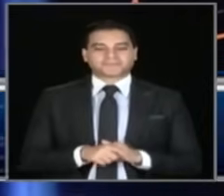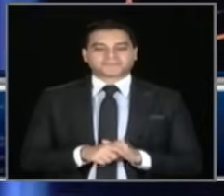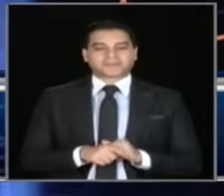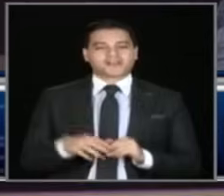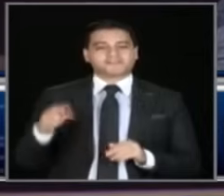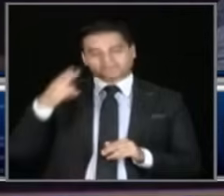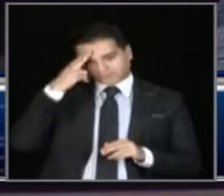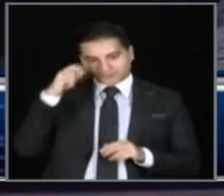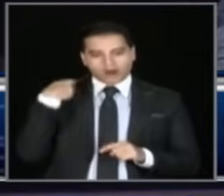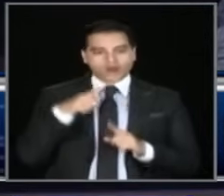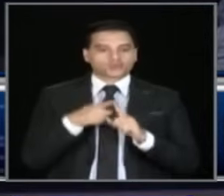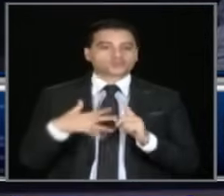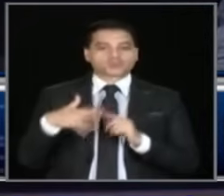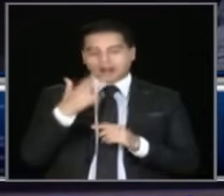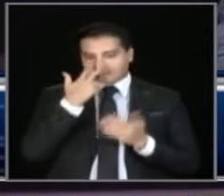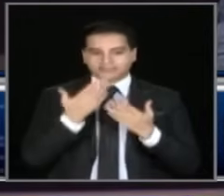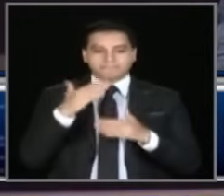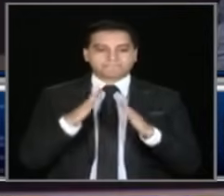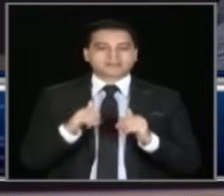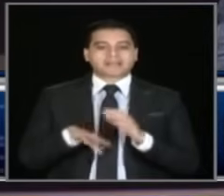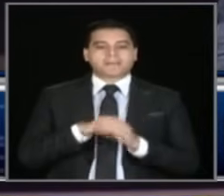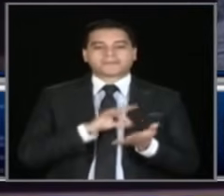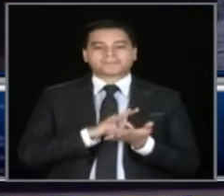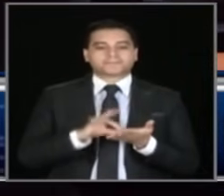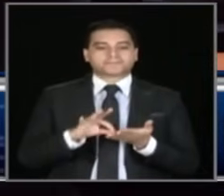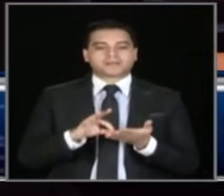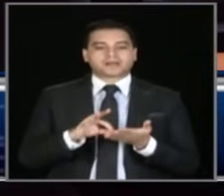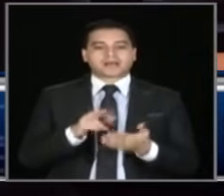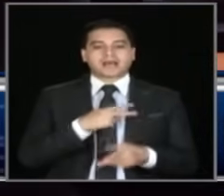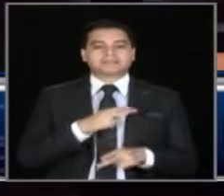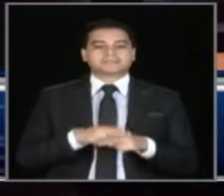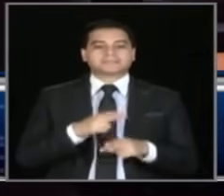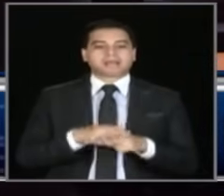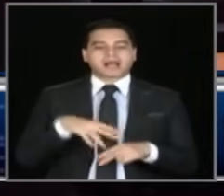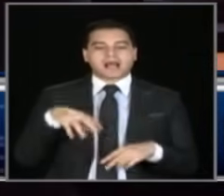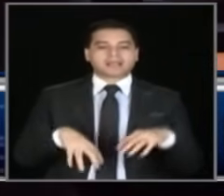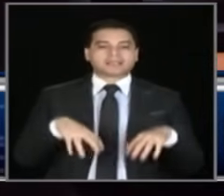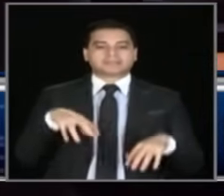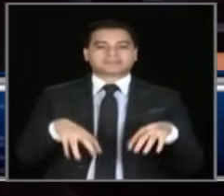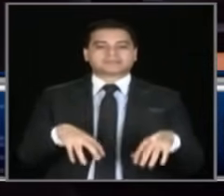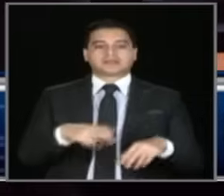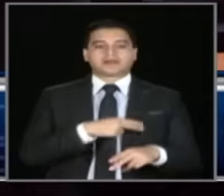في عهد أي رئيس وزراء مصري تم إلغاء الألقاب المدنية؟